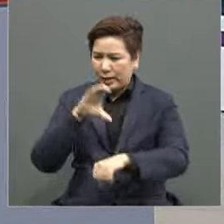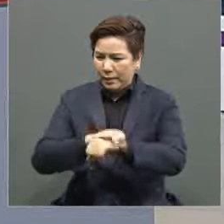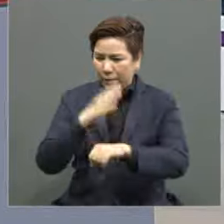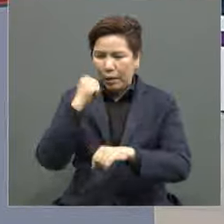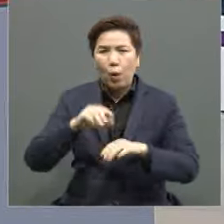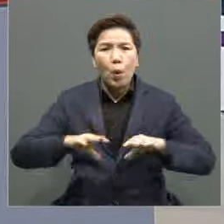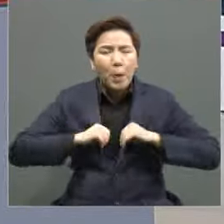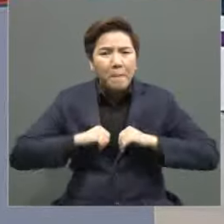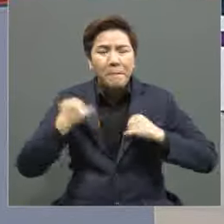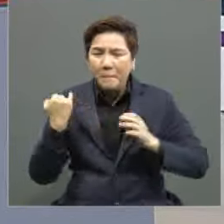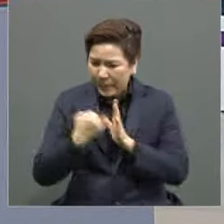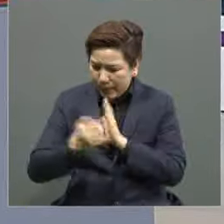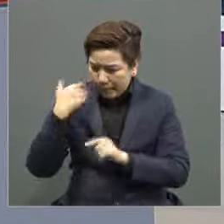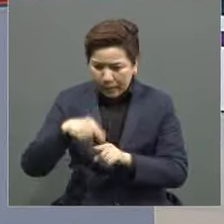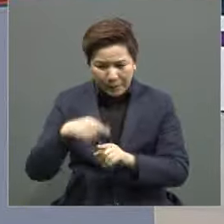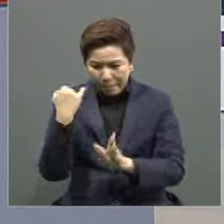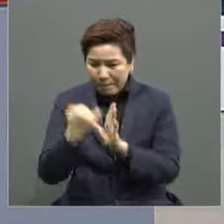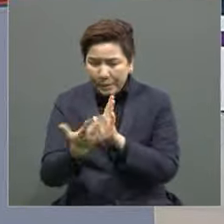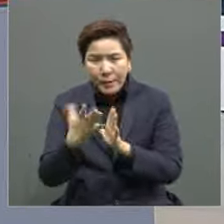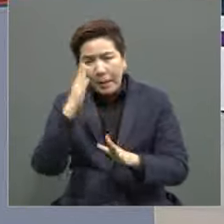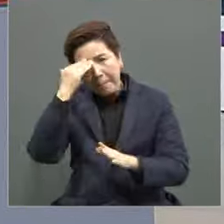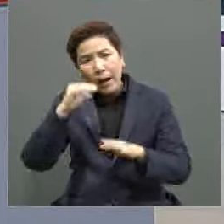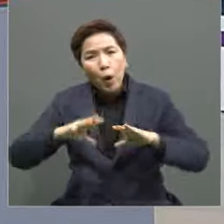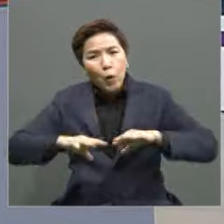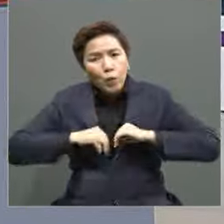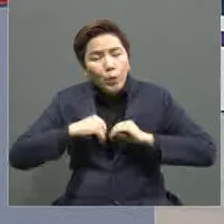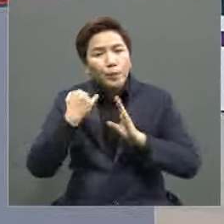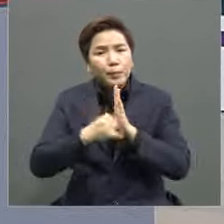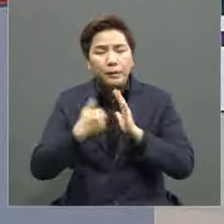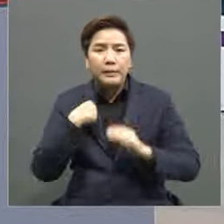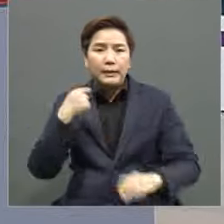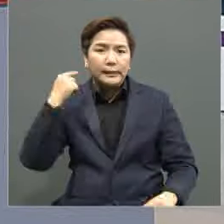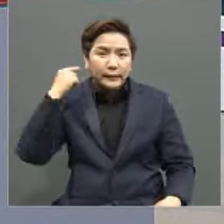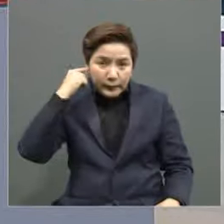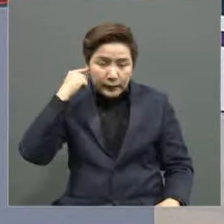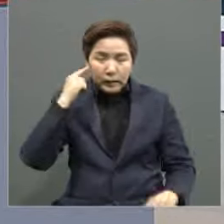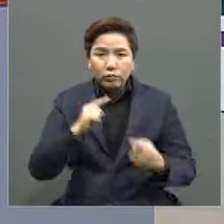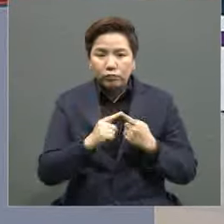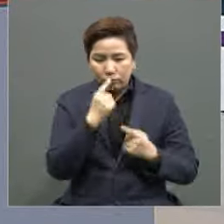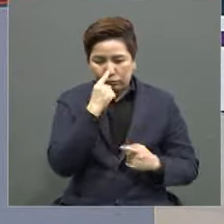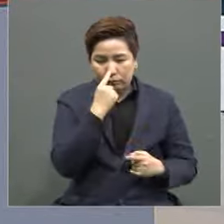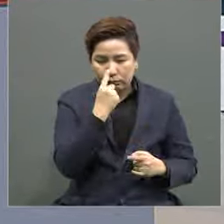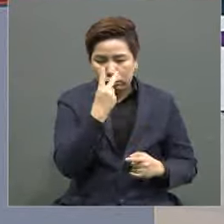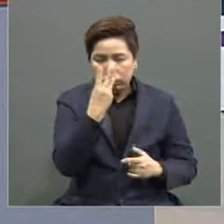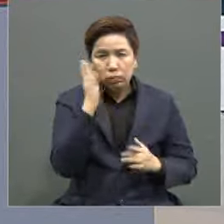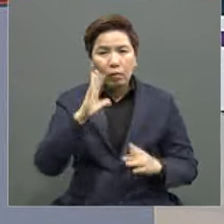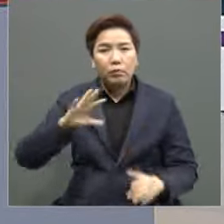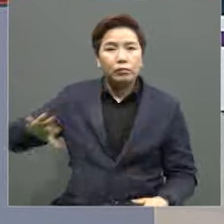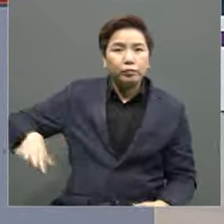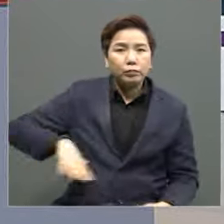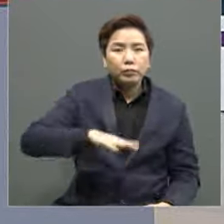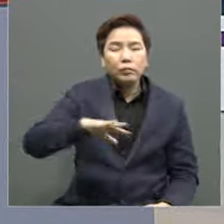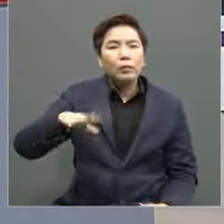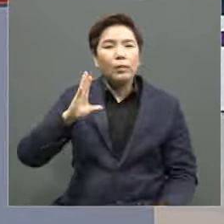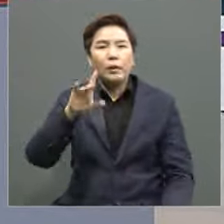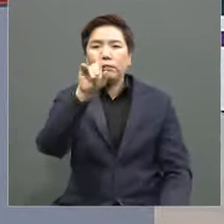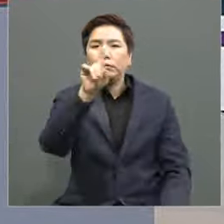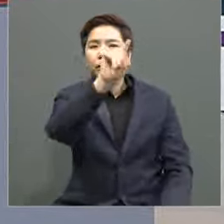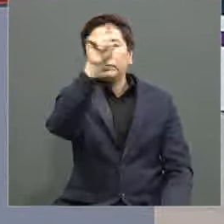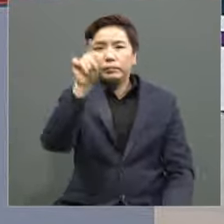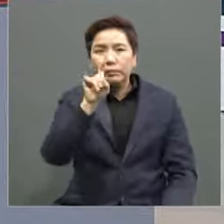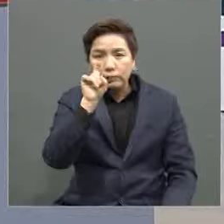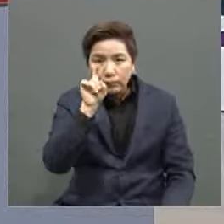ารับสารภาพตั้งแต่แรก นะเพราะฉะนั้นเนี่ยมันก็เลยมีเงื่อนงำยิ่งมีคลิปเสียงออกมาคลิปแล้วคลิปเล่ามันก็เลยทำให้คนเนี่ยสงสัยว่าตำรวจ